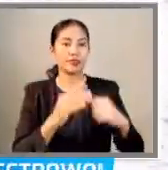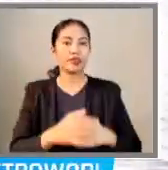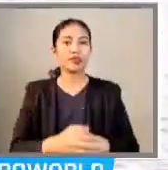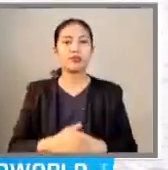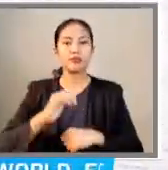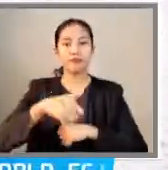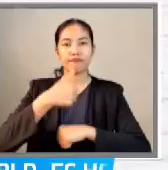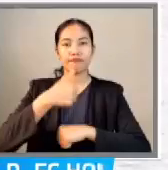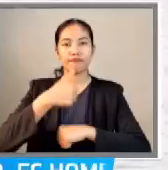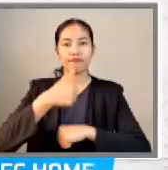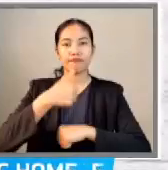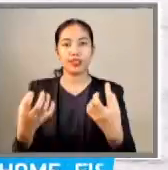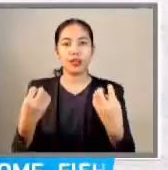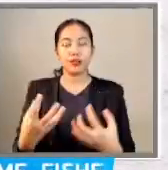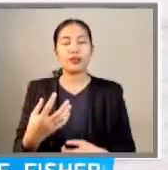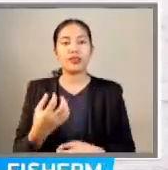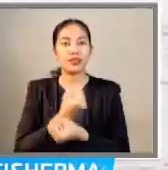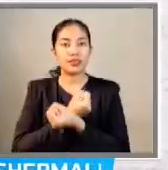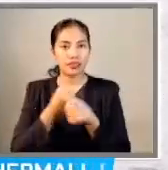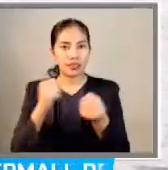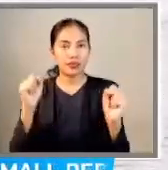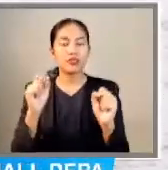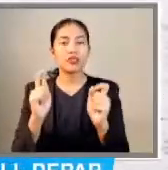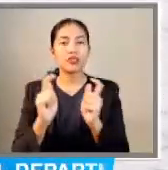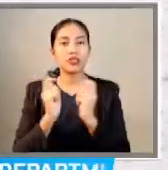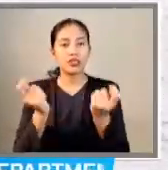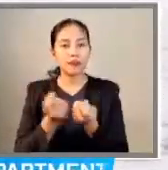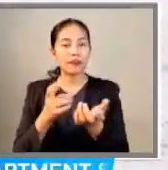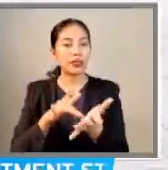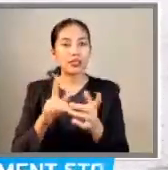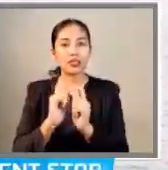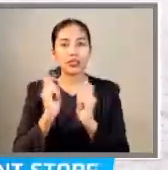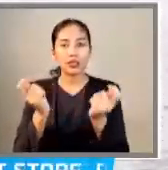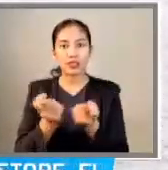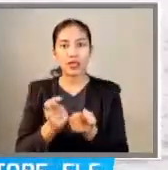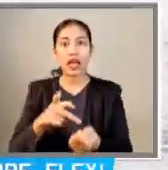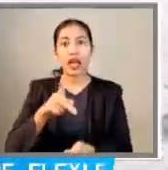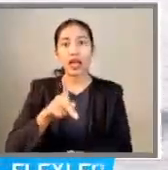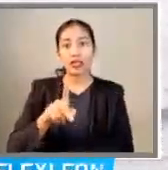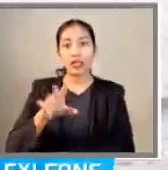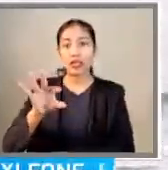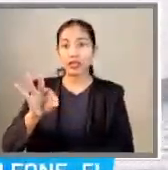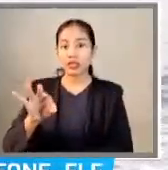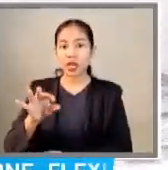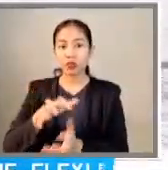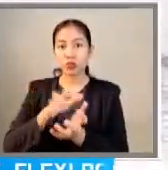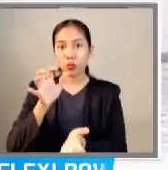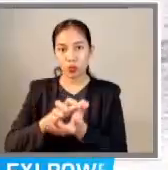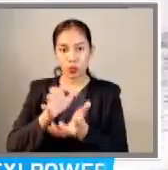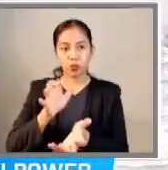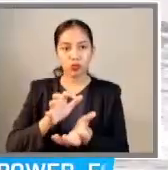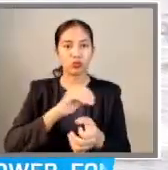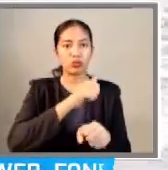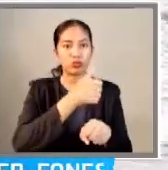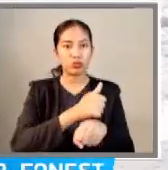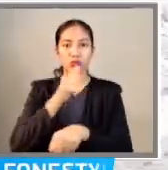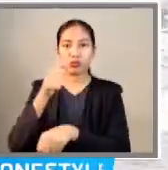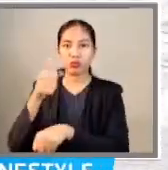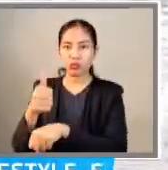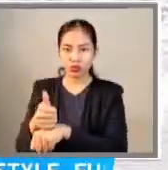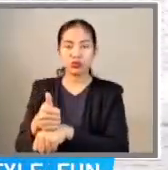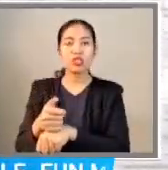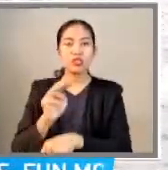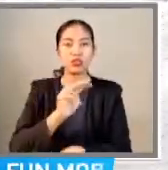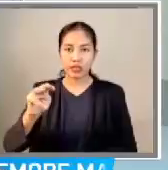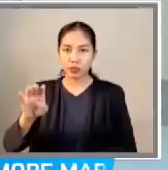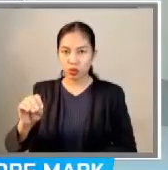personnel, medical team, K-9 units at explosive ordnance disposal specialist sa mga piling lugar sa Maynila.